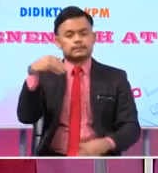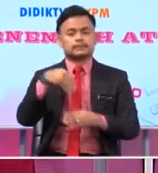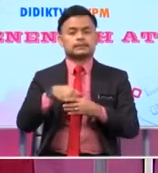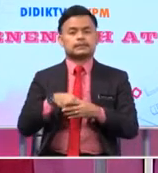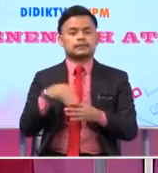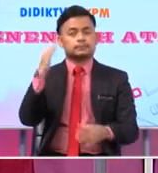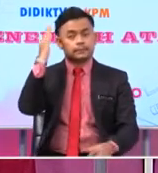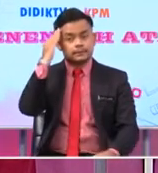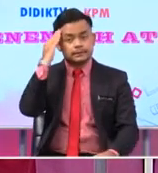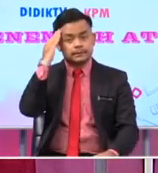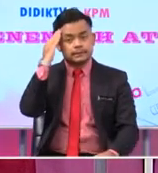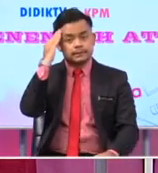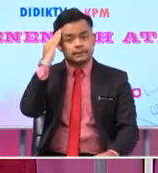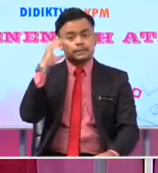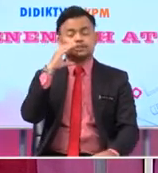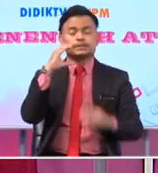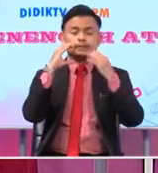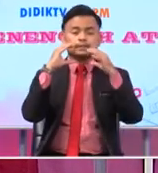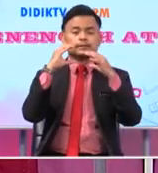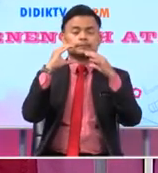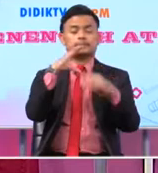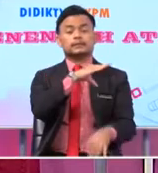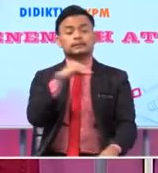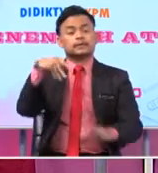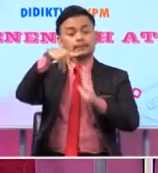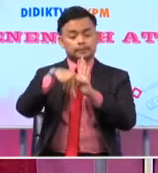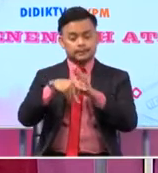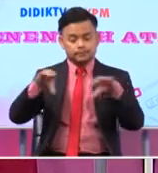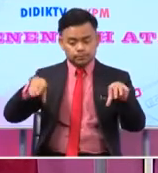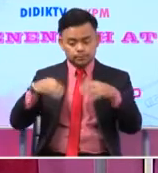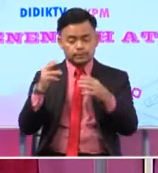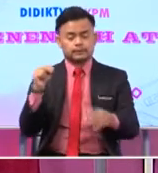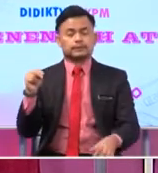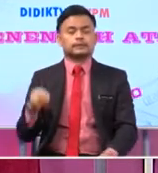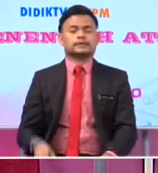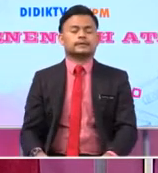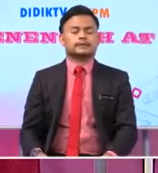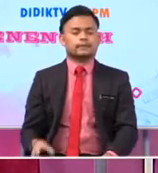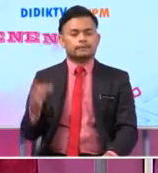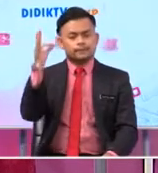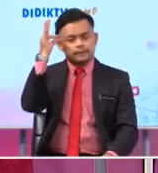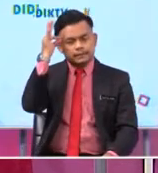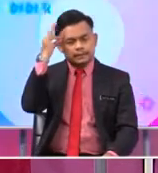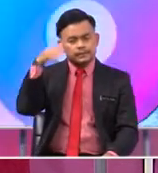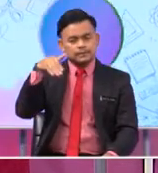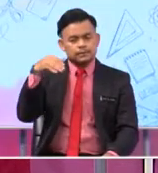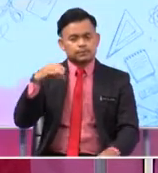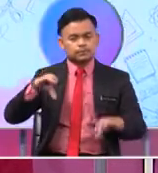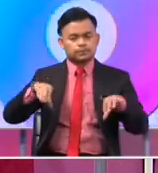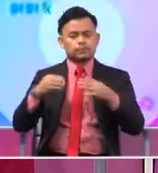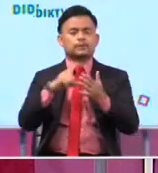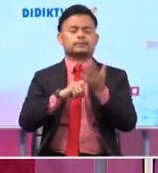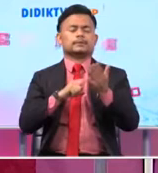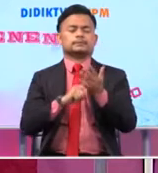ini orang kate kita kena berfikir sebelum bertindak Man kita psyche dulu Adakah Kau teka-teki itu